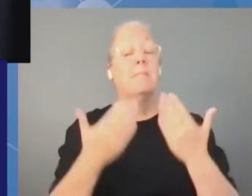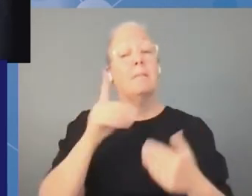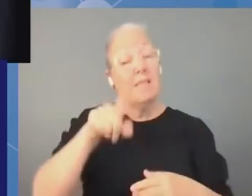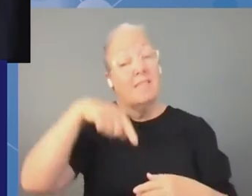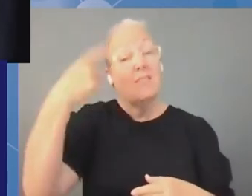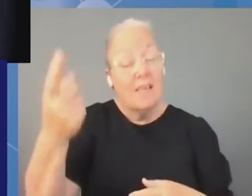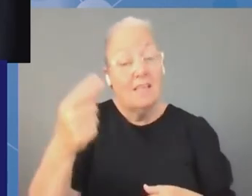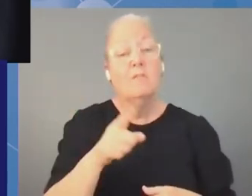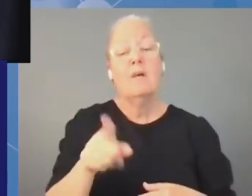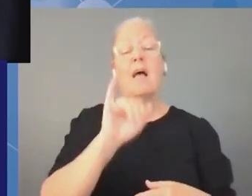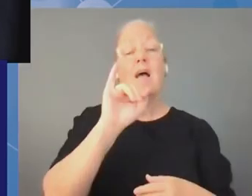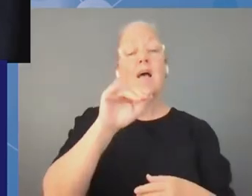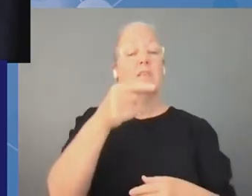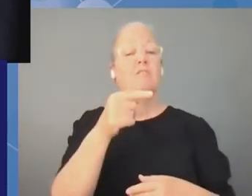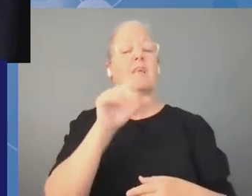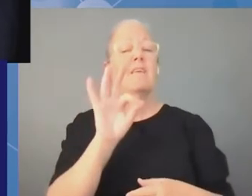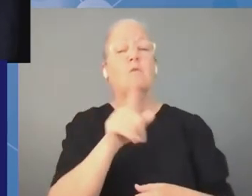我们面临着还有很多工作，